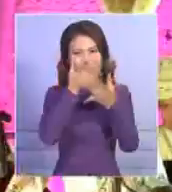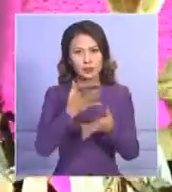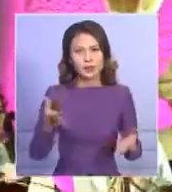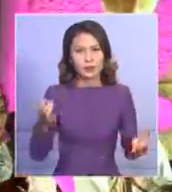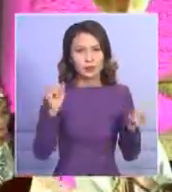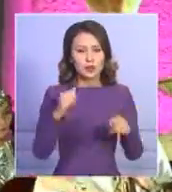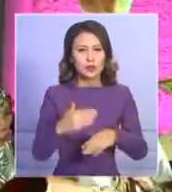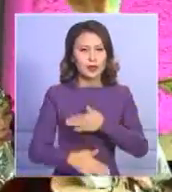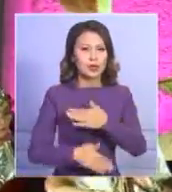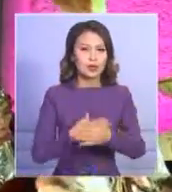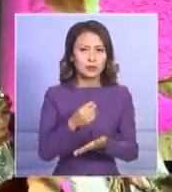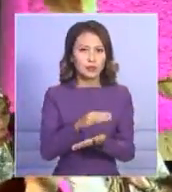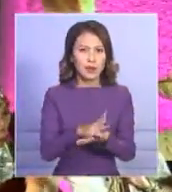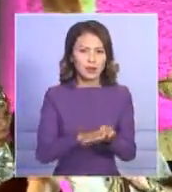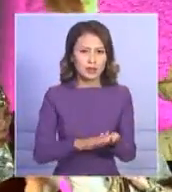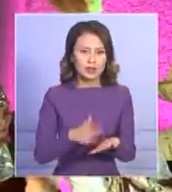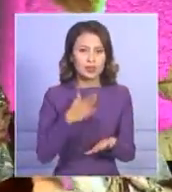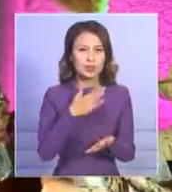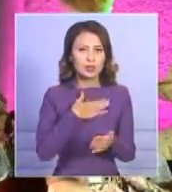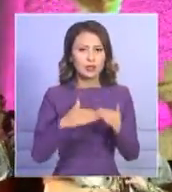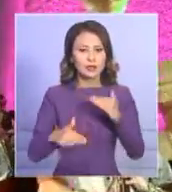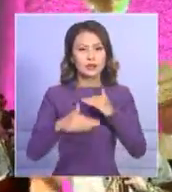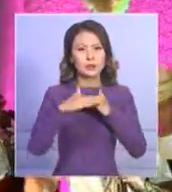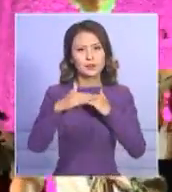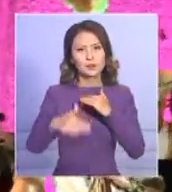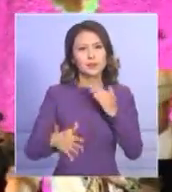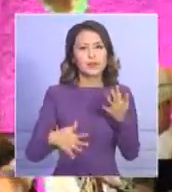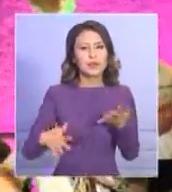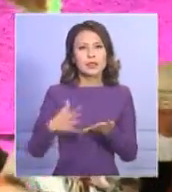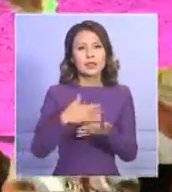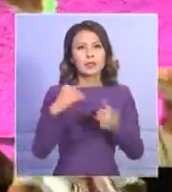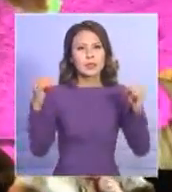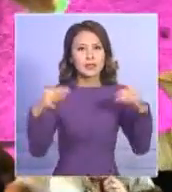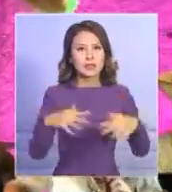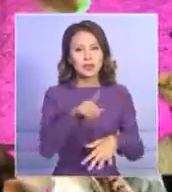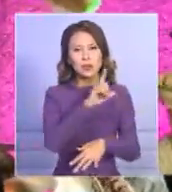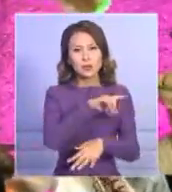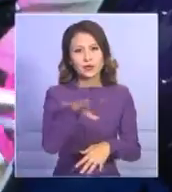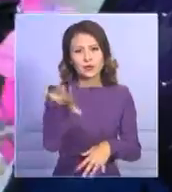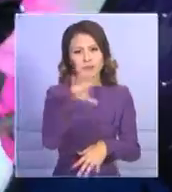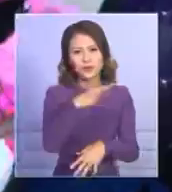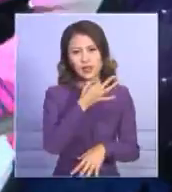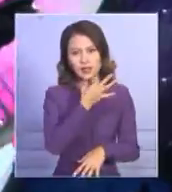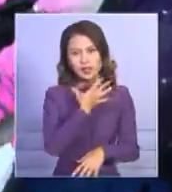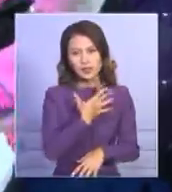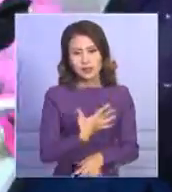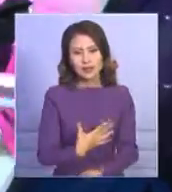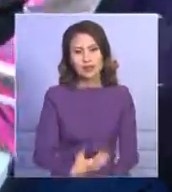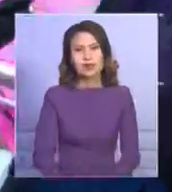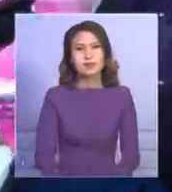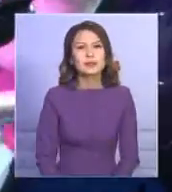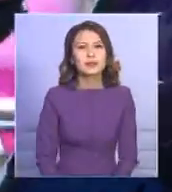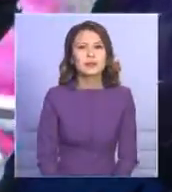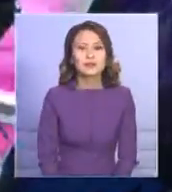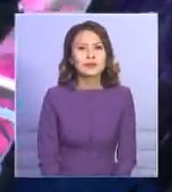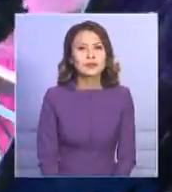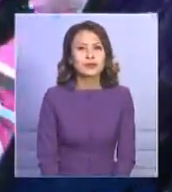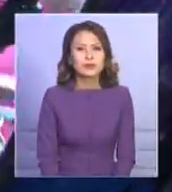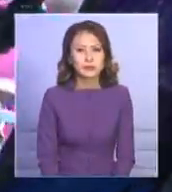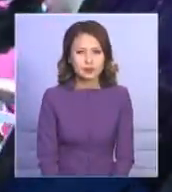концертімен жалғасты. Қазақстандық әртістердің өнері жиналған көрермендердің көңілінен шыққаны байқалды. Маншук Мақсұтқызы, Жанат